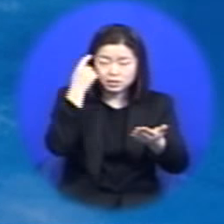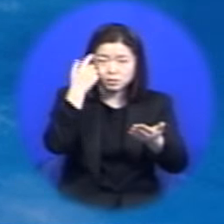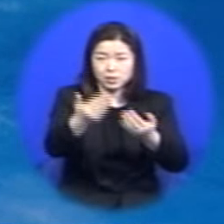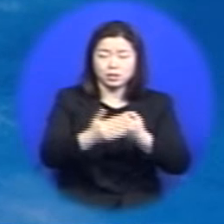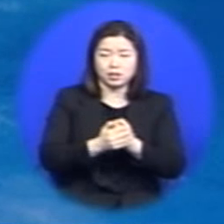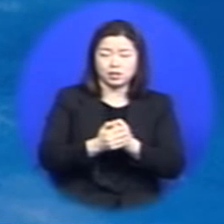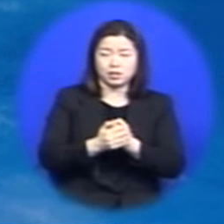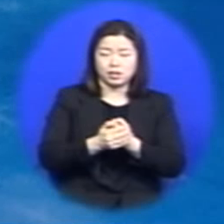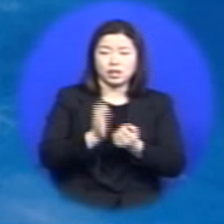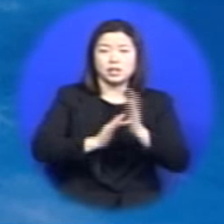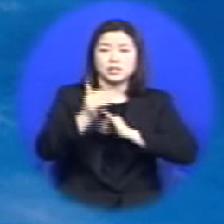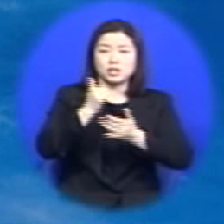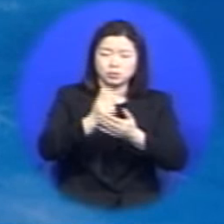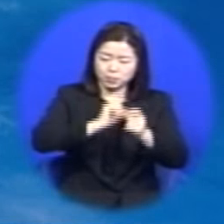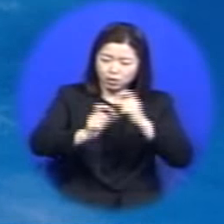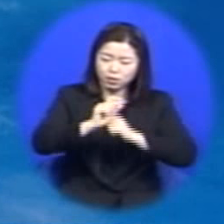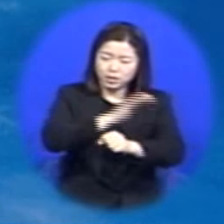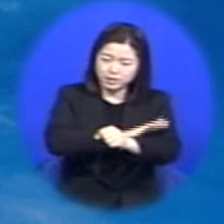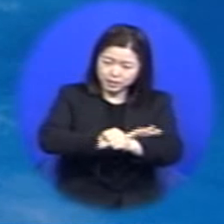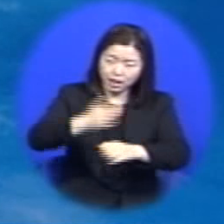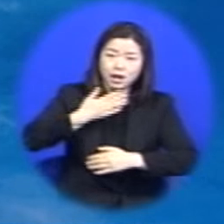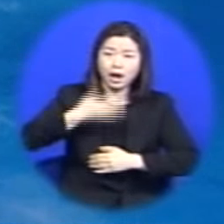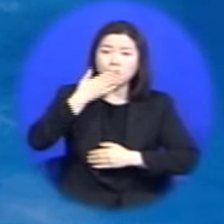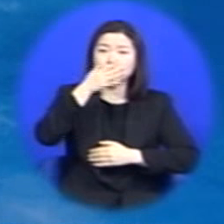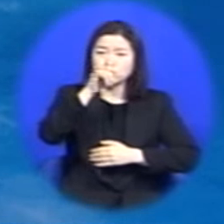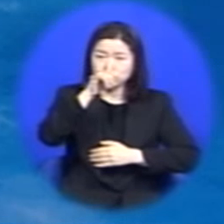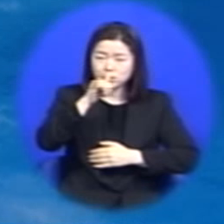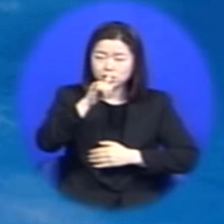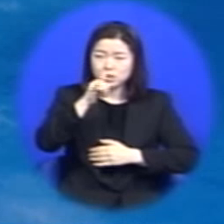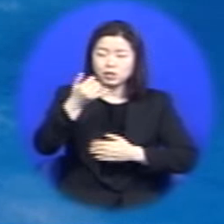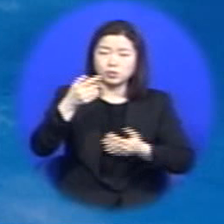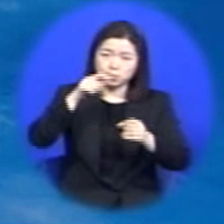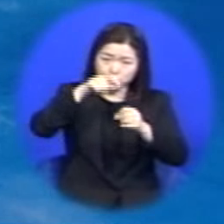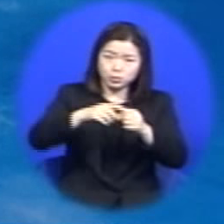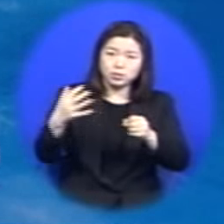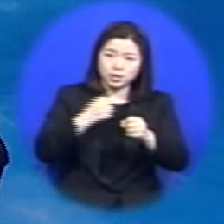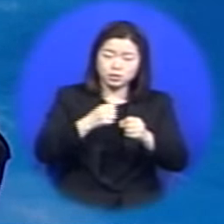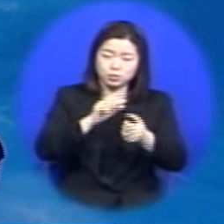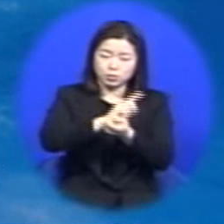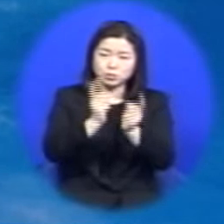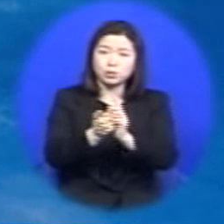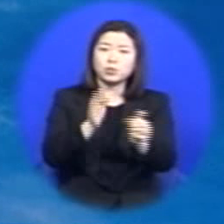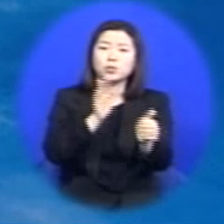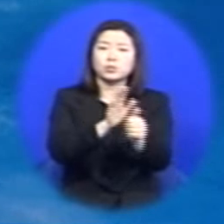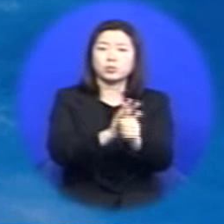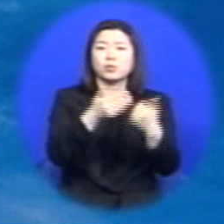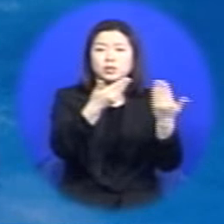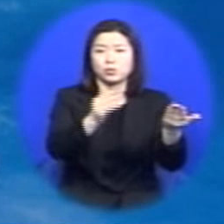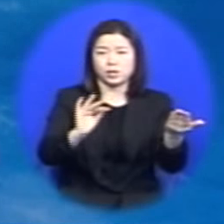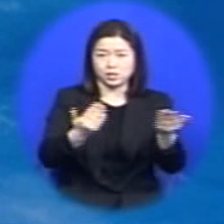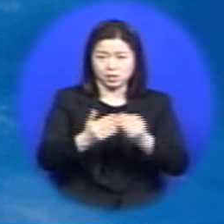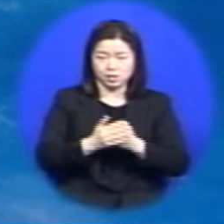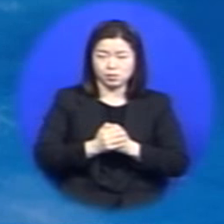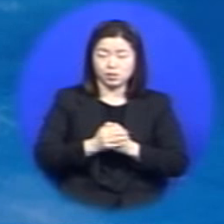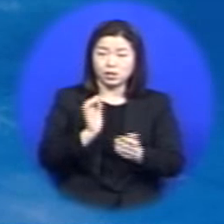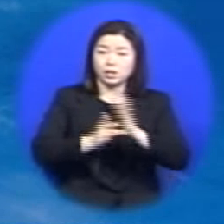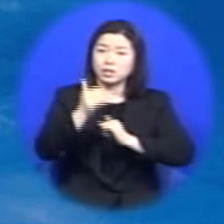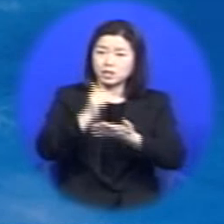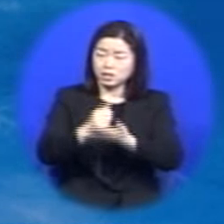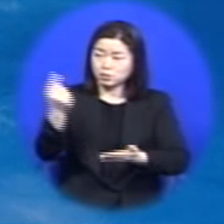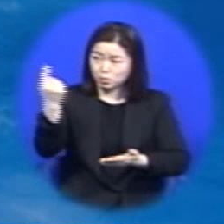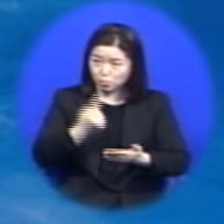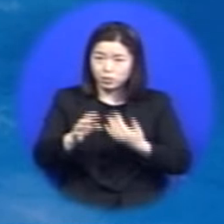예수님을 더 잘 알 수 있도록 서로 도와야 될 필요가 있는 겁니다. 예수님이 만약에 오신다면 예수님은